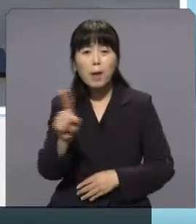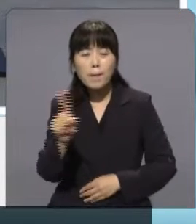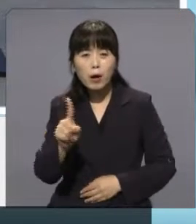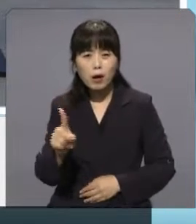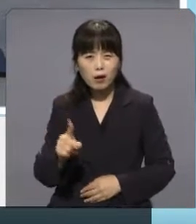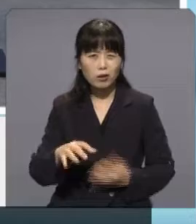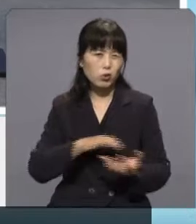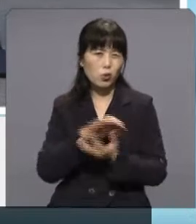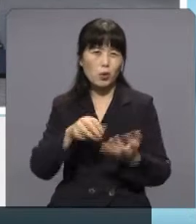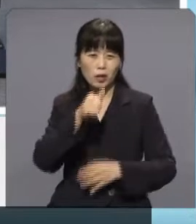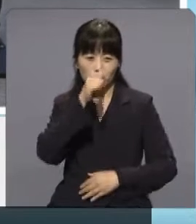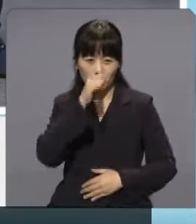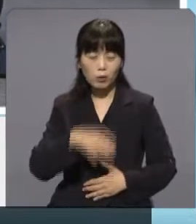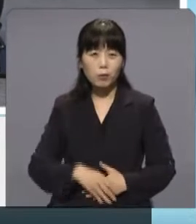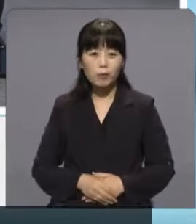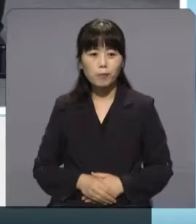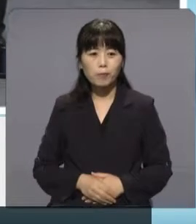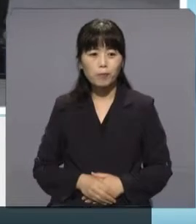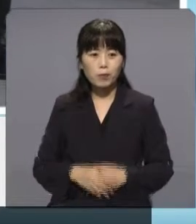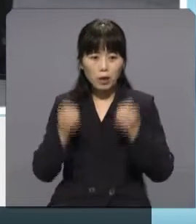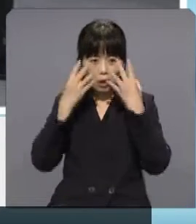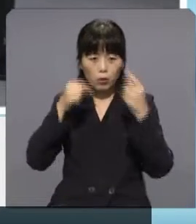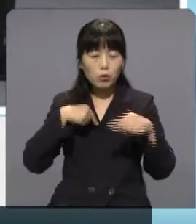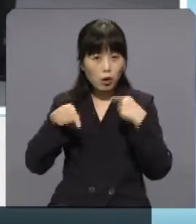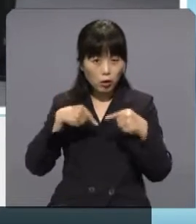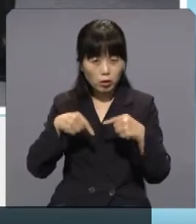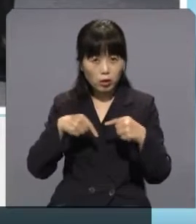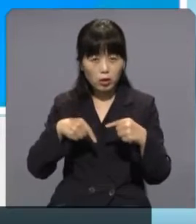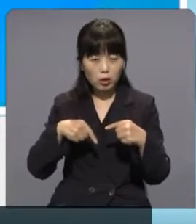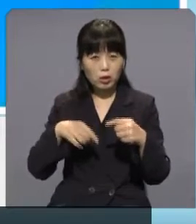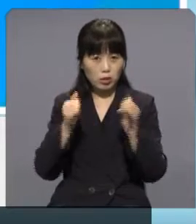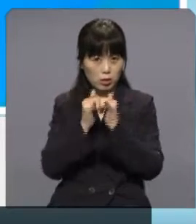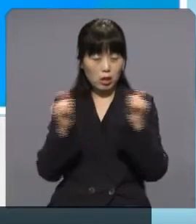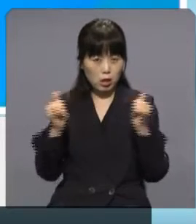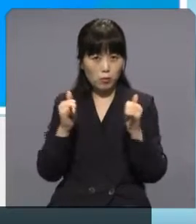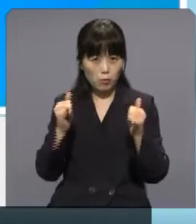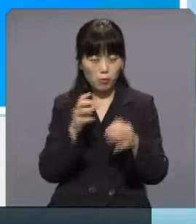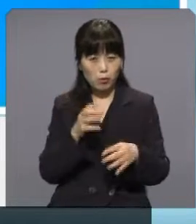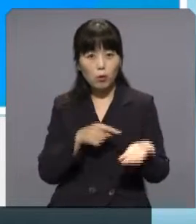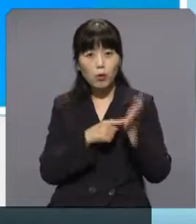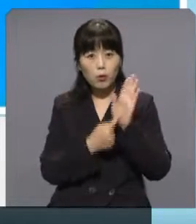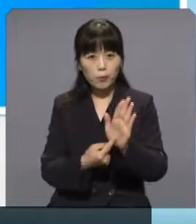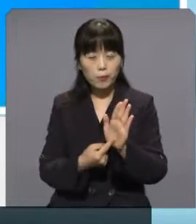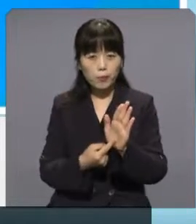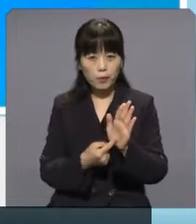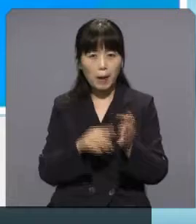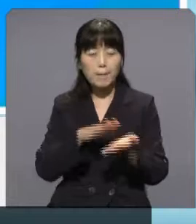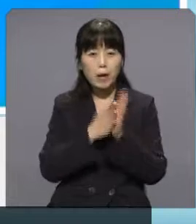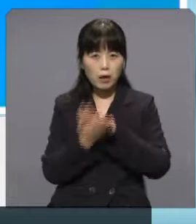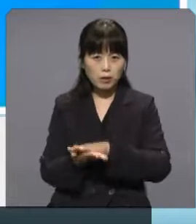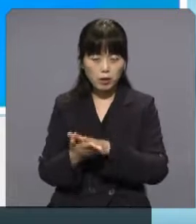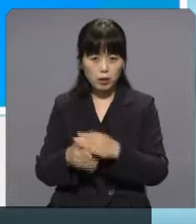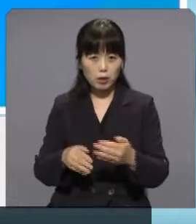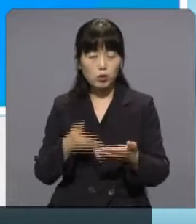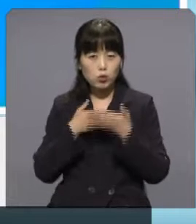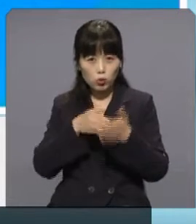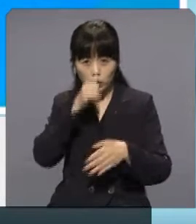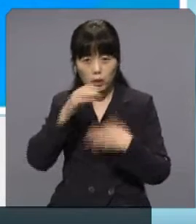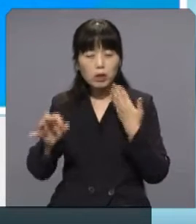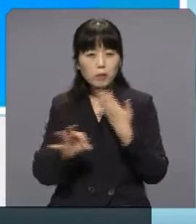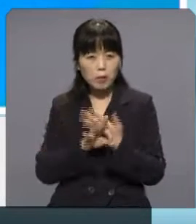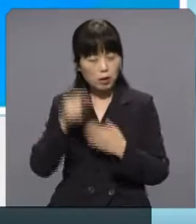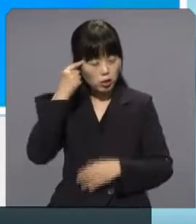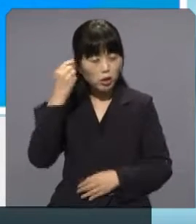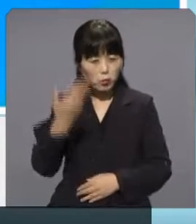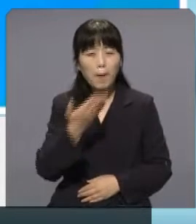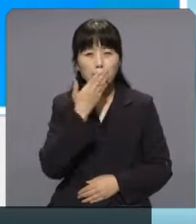대한 논란도 있을 거라고 저는 봅니다. 네. 새로운 정치 세력으로 떠오르면서 정치의 혁신과 변화를 추동하겠다고 하면 물론 질문을 할수